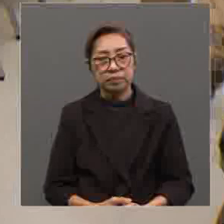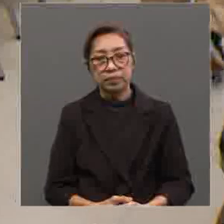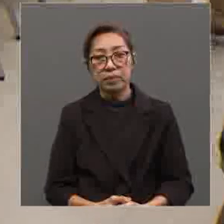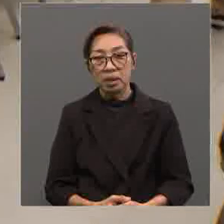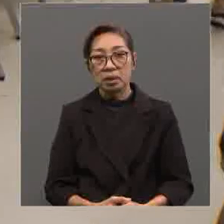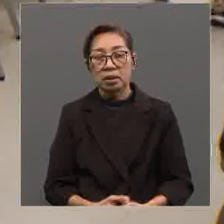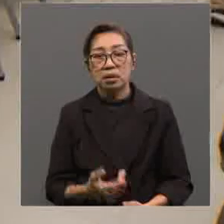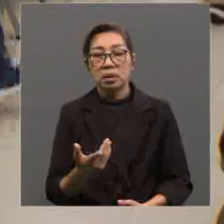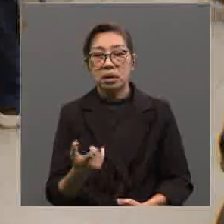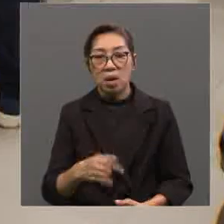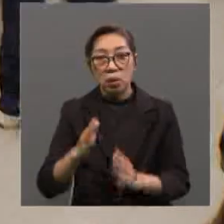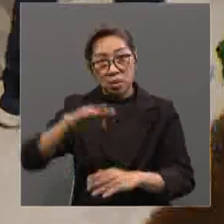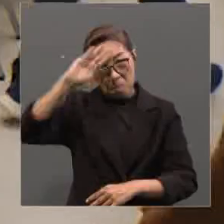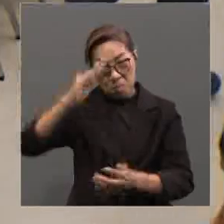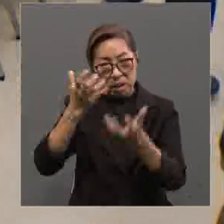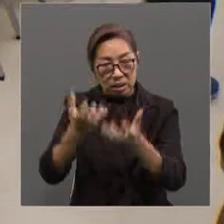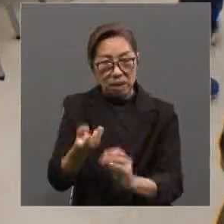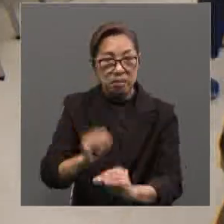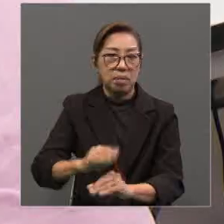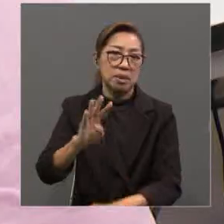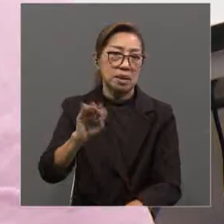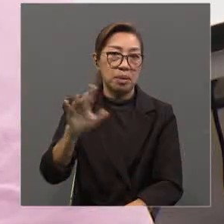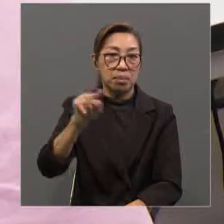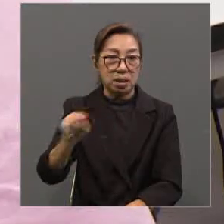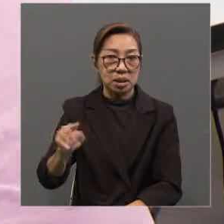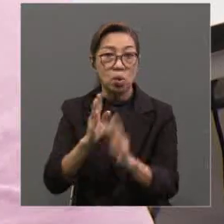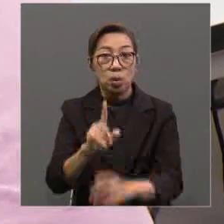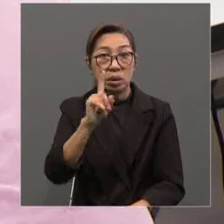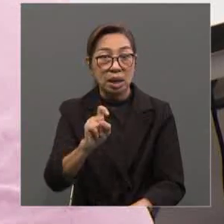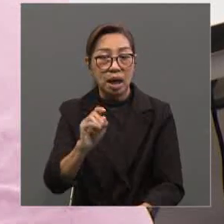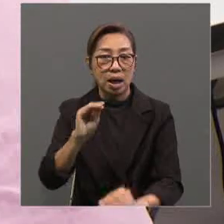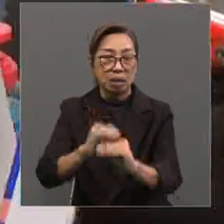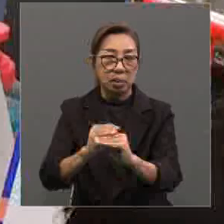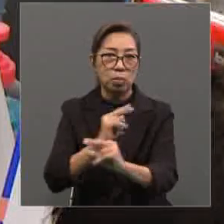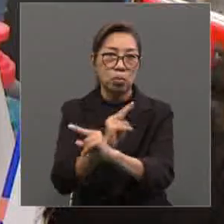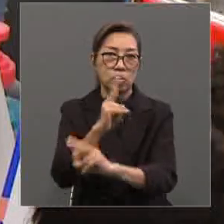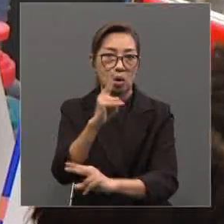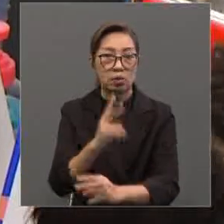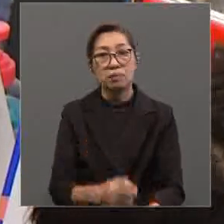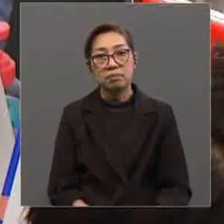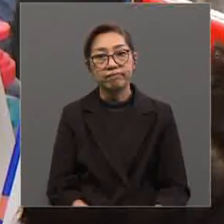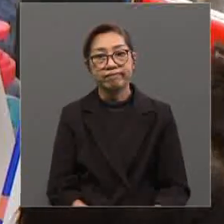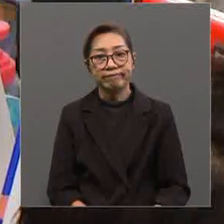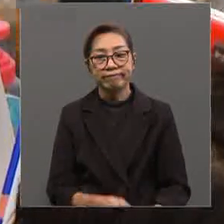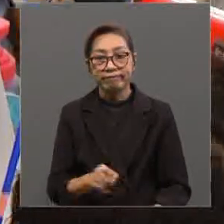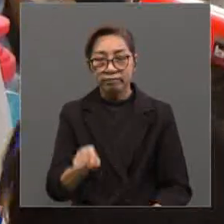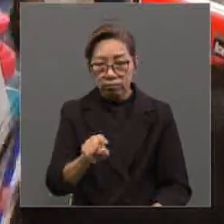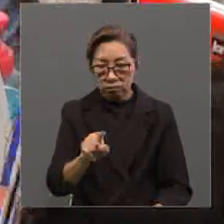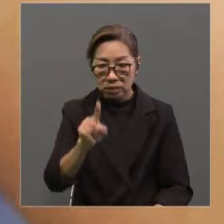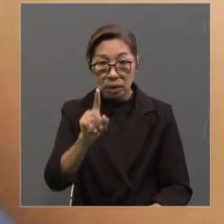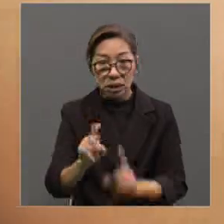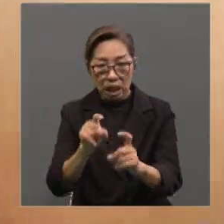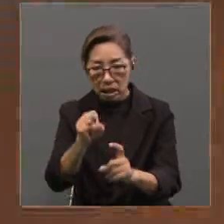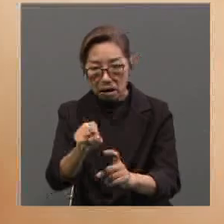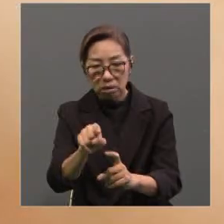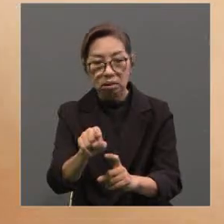ที่ผู้ป่วยอาการหนักก็เพิ่มขึ้นมาประมาณ 45% และมีผู้เสียชีวิตเพิ่มขึ้นเป็น2เท่าโดยมากกว่าครึ่งหนึ่งก็ถือว่าเ